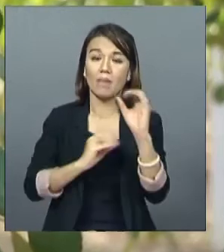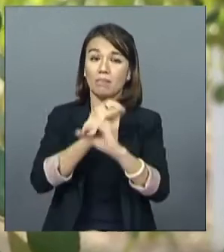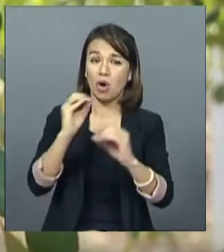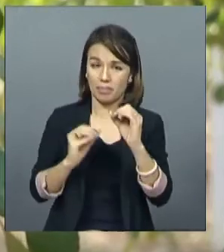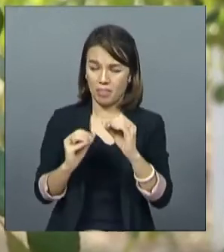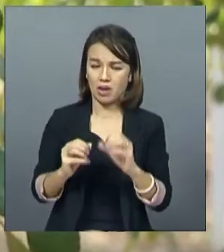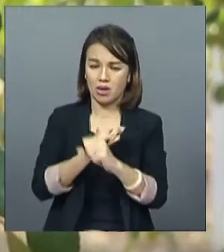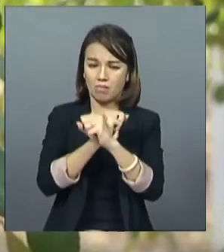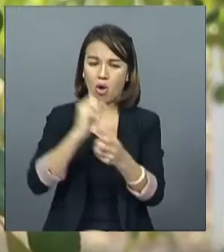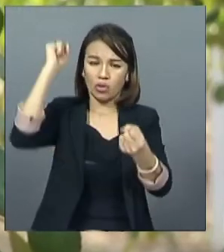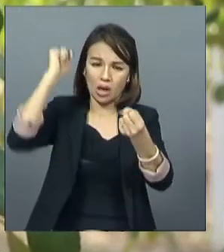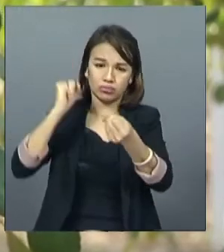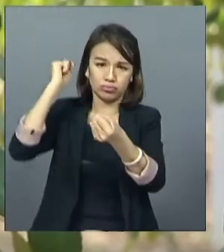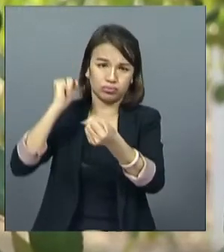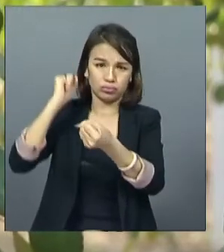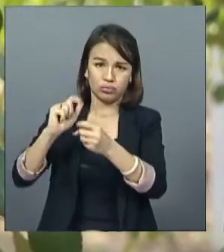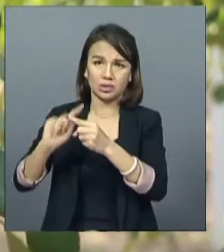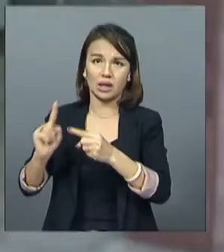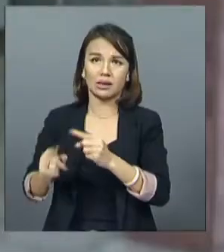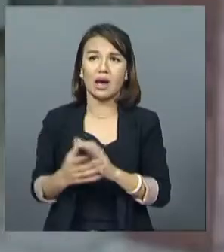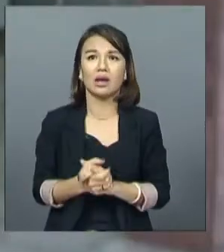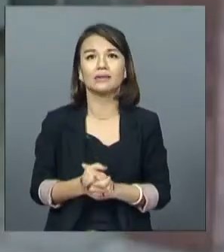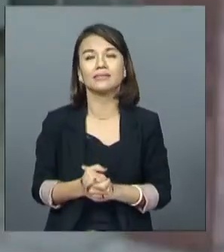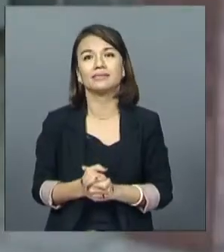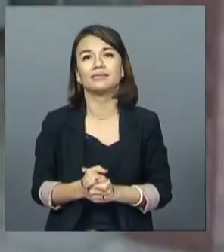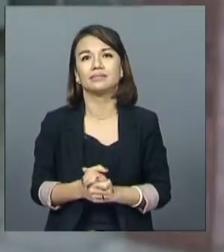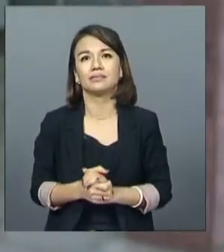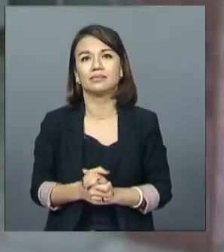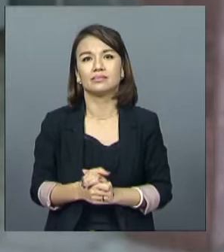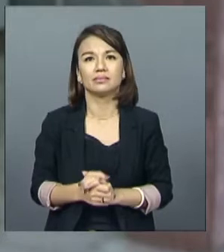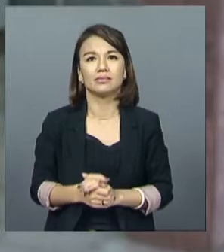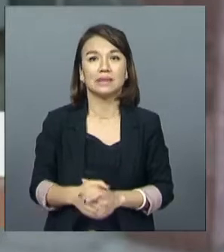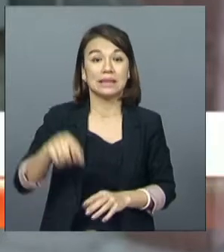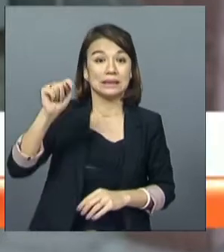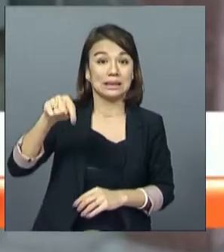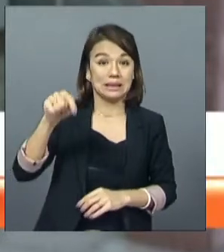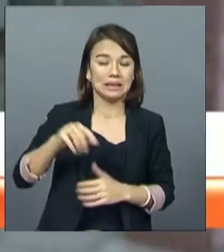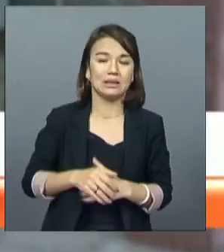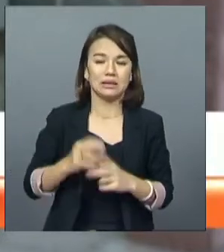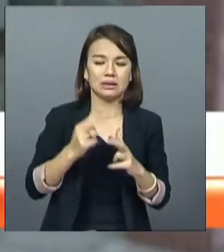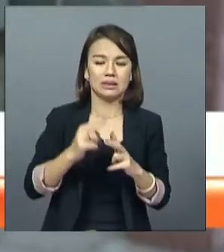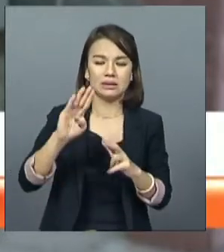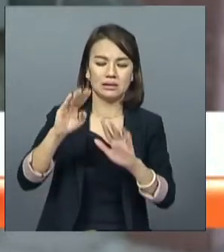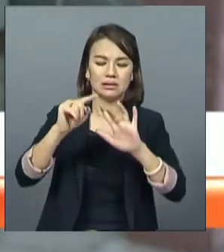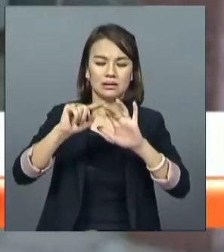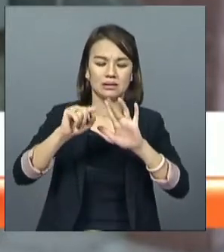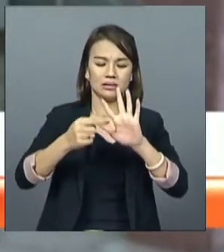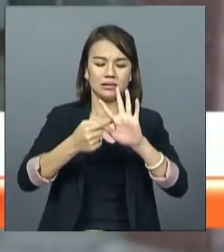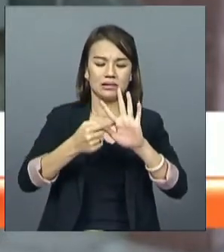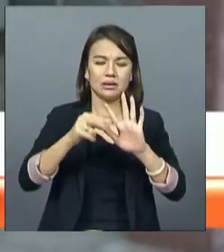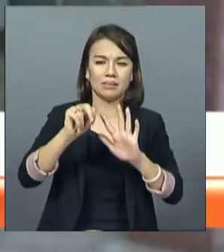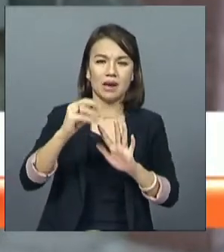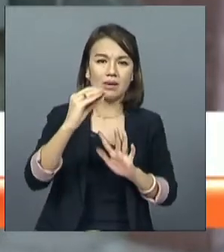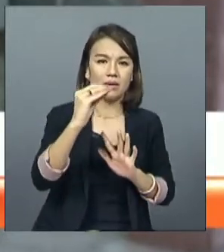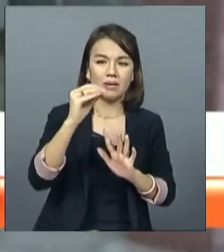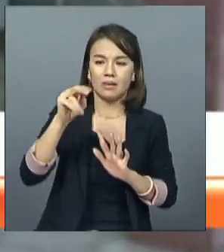ริโภคสำหรับคนที่ทานพุทราหวานบ้านโพน ในส่วนของบ้านโพนเนี่ยการท่องเที่ยวชุมชนเนี่ยถือว่า